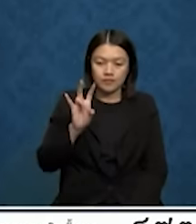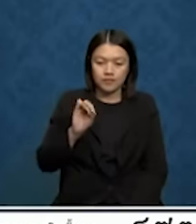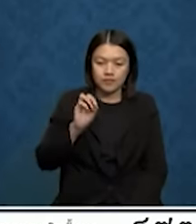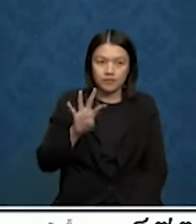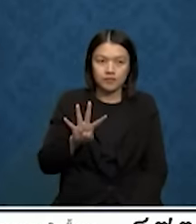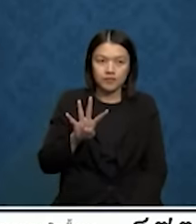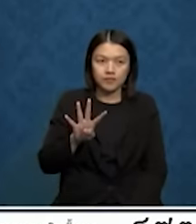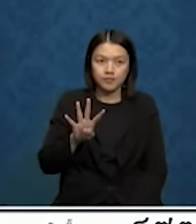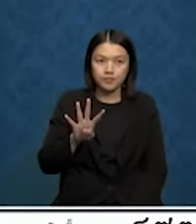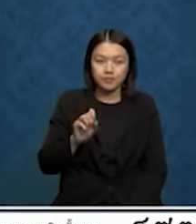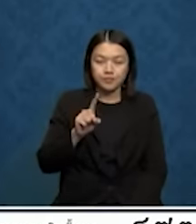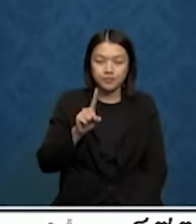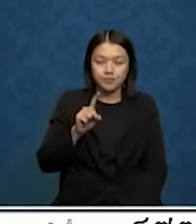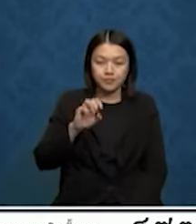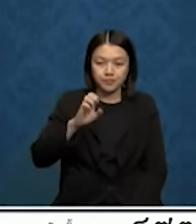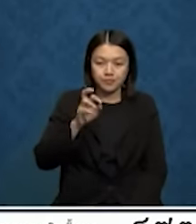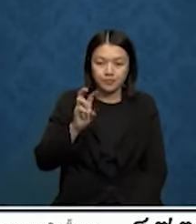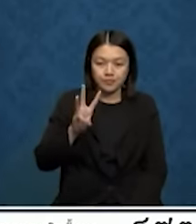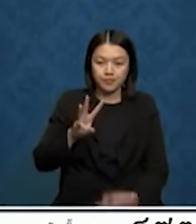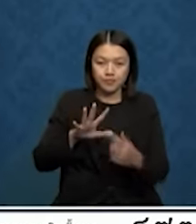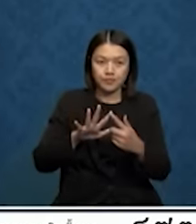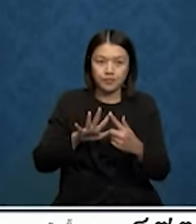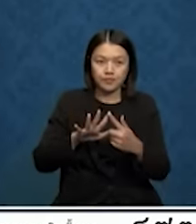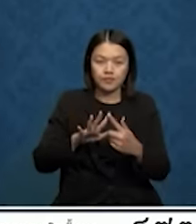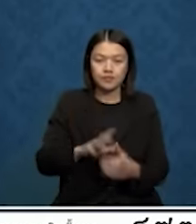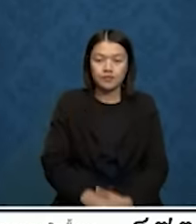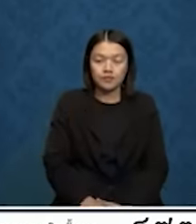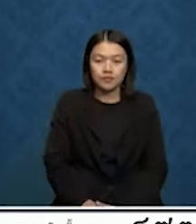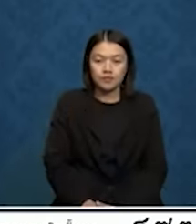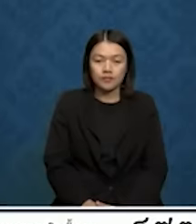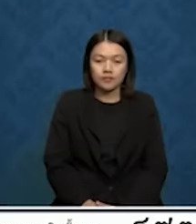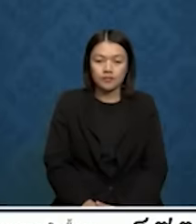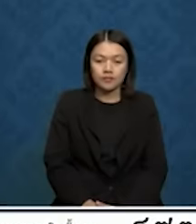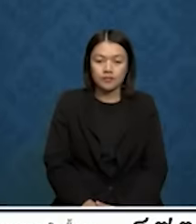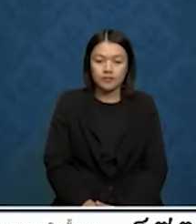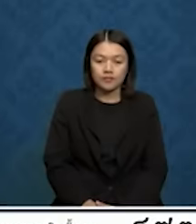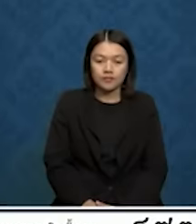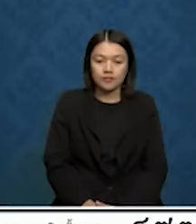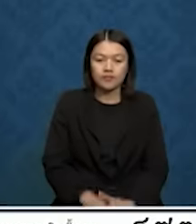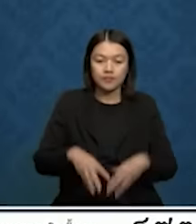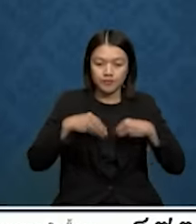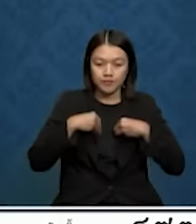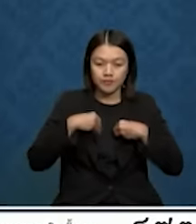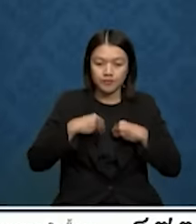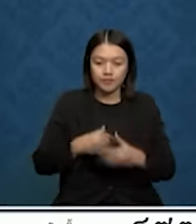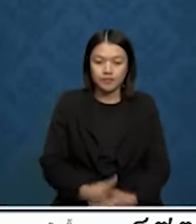374นายศิวะพงธีรดุล เห็นชอบครับ